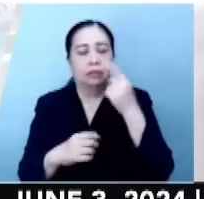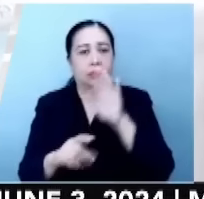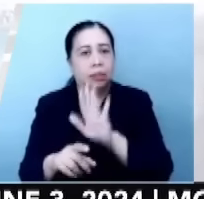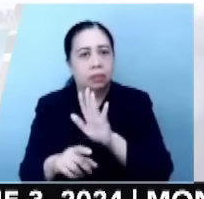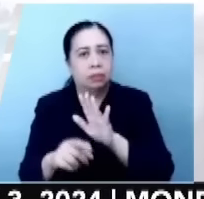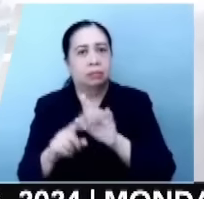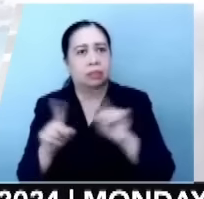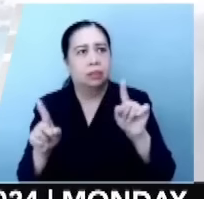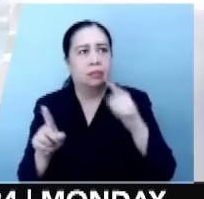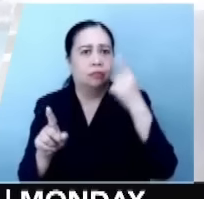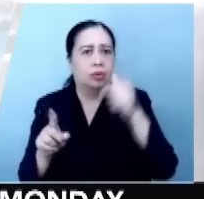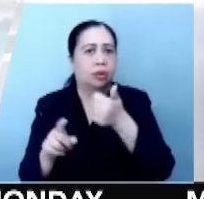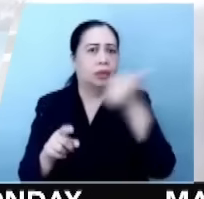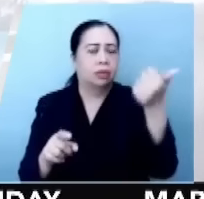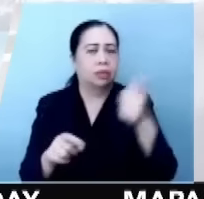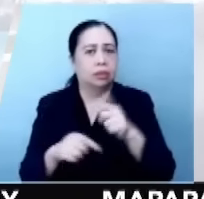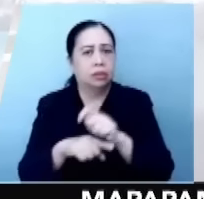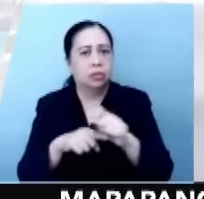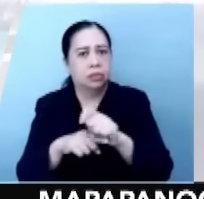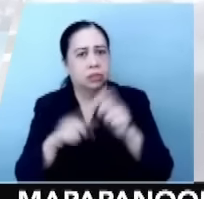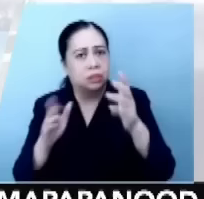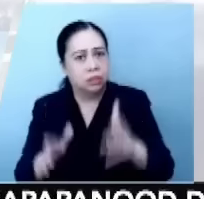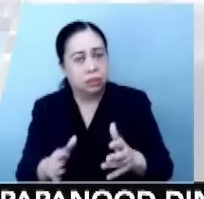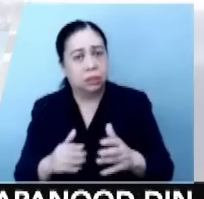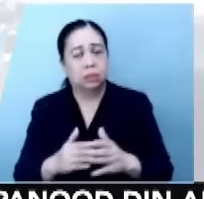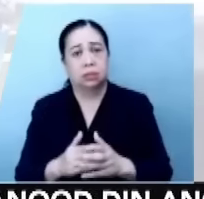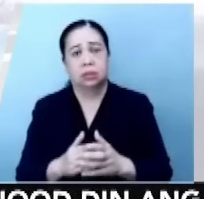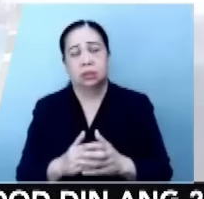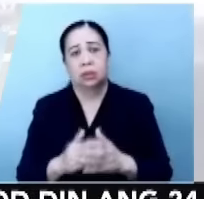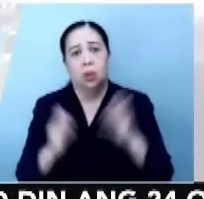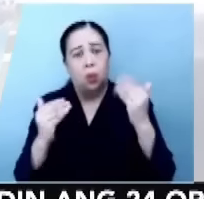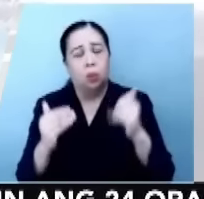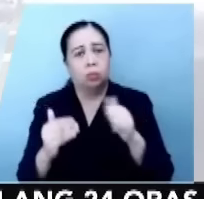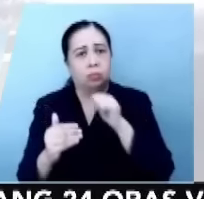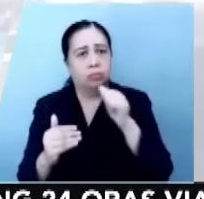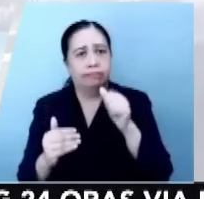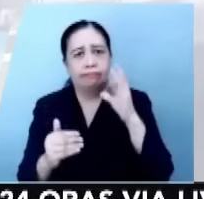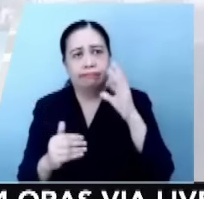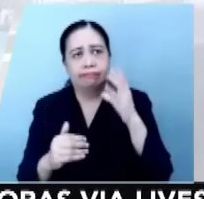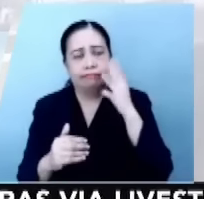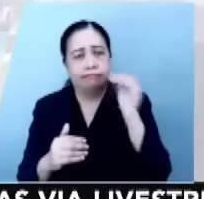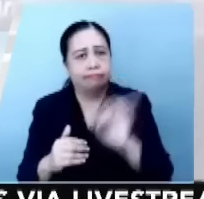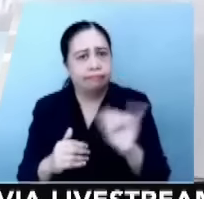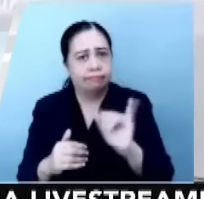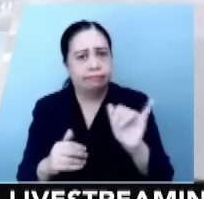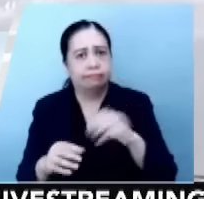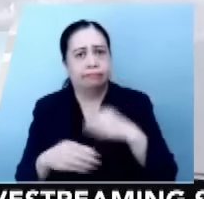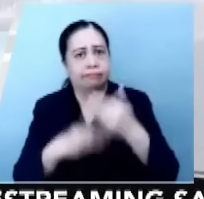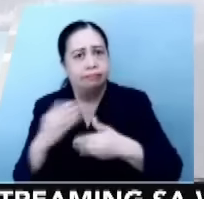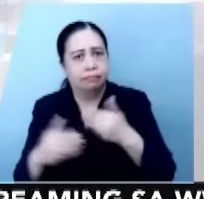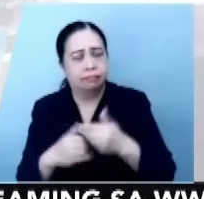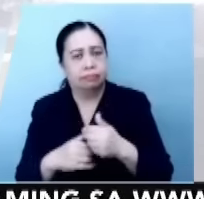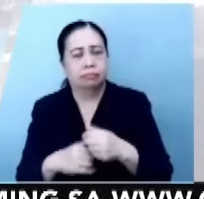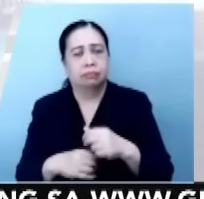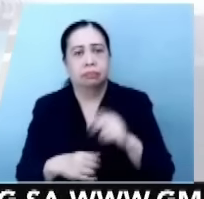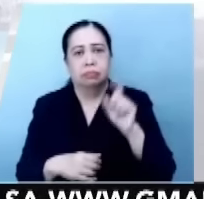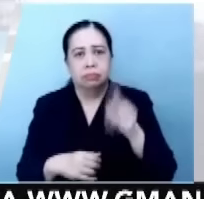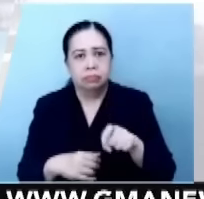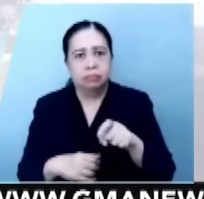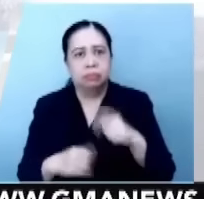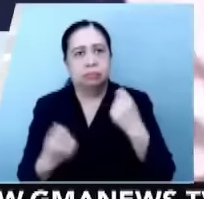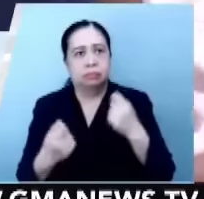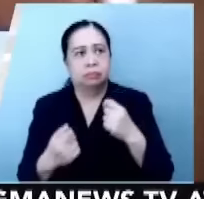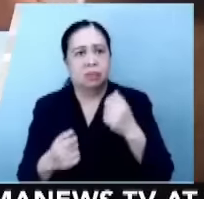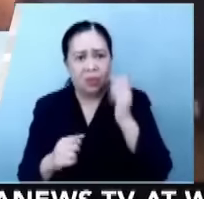sa mga ibang trainees na sana hindi sila dumaan sa ganon na proseso na kailangan. May casualty, dapat